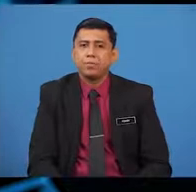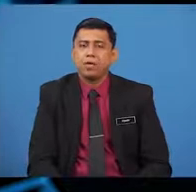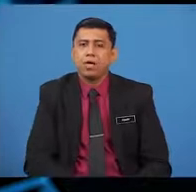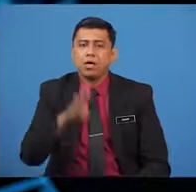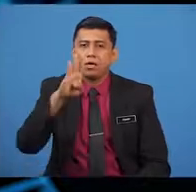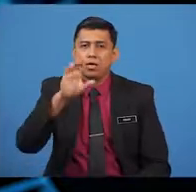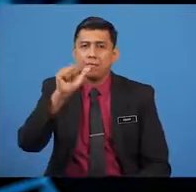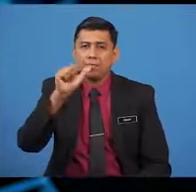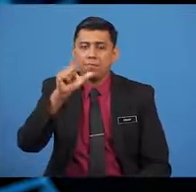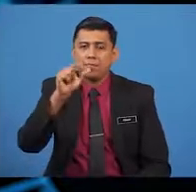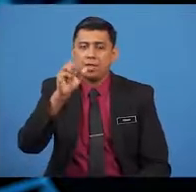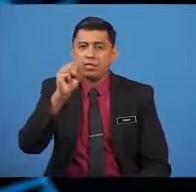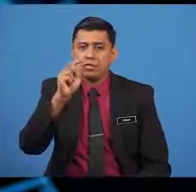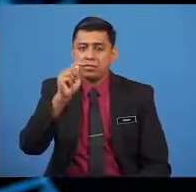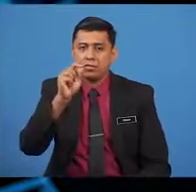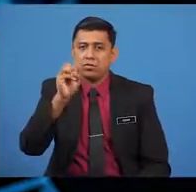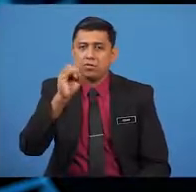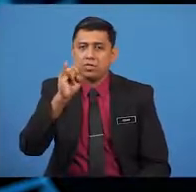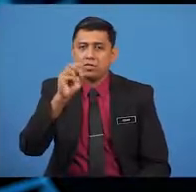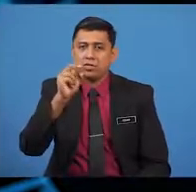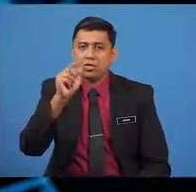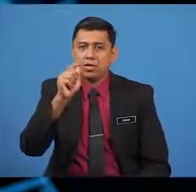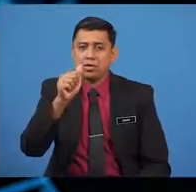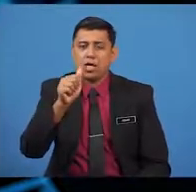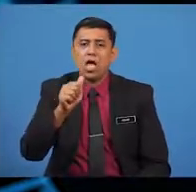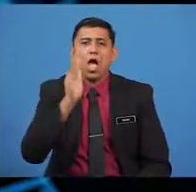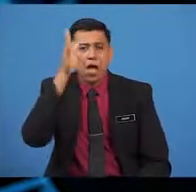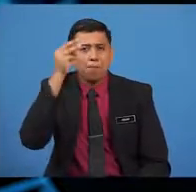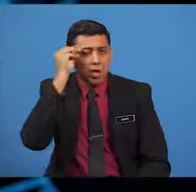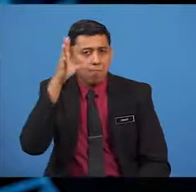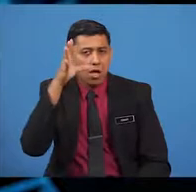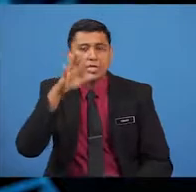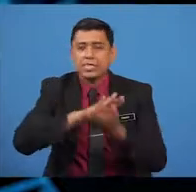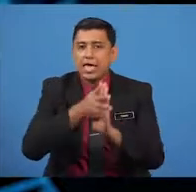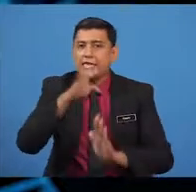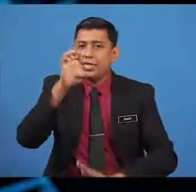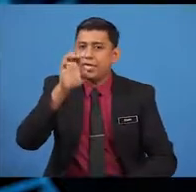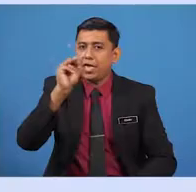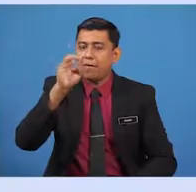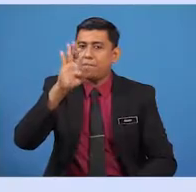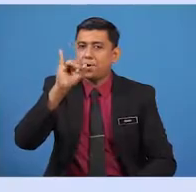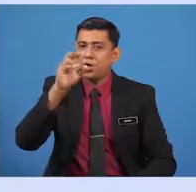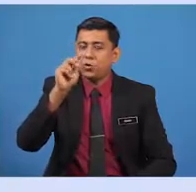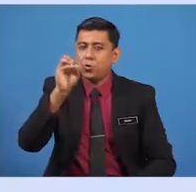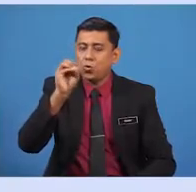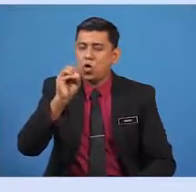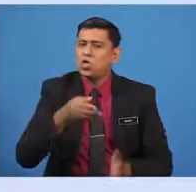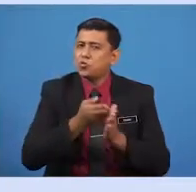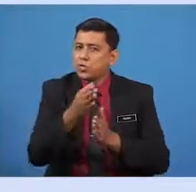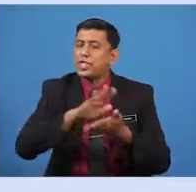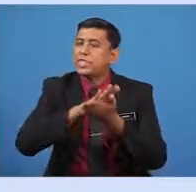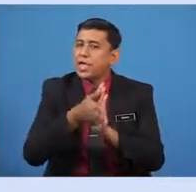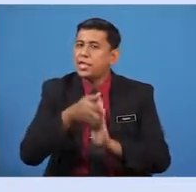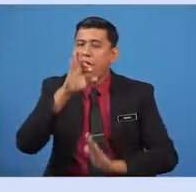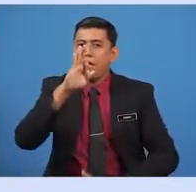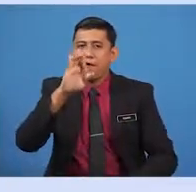blastocista akan berkembang menjadi embrio dan seterusnya fetus. Fetus